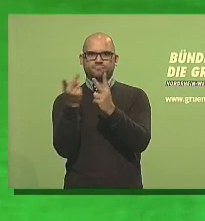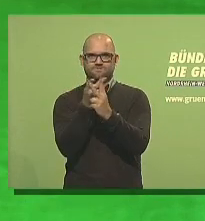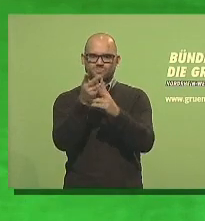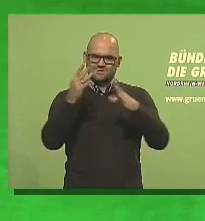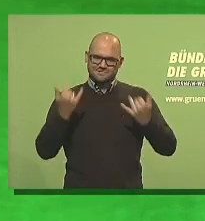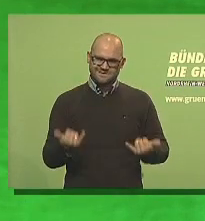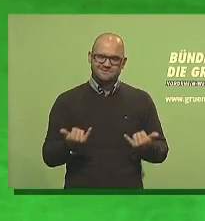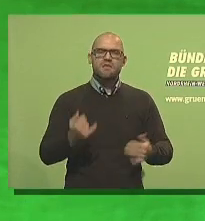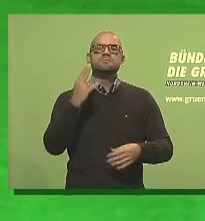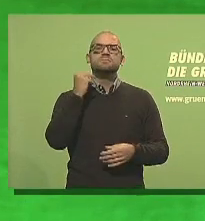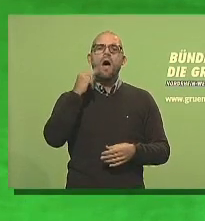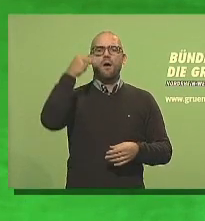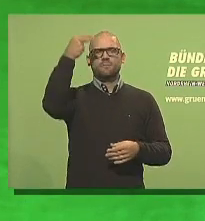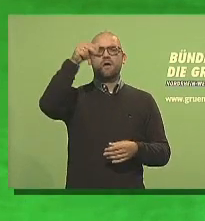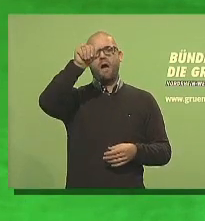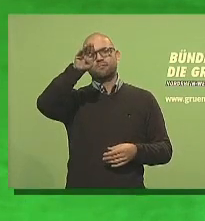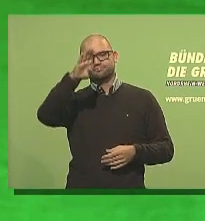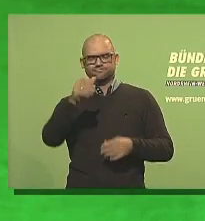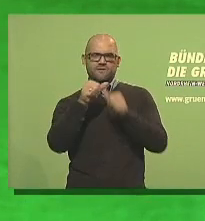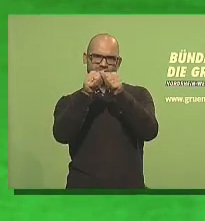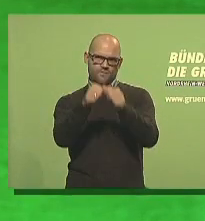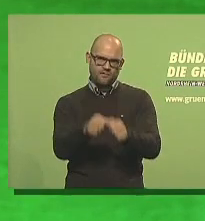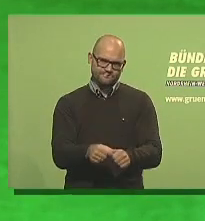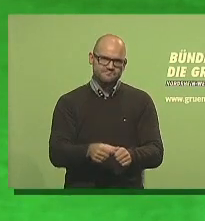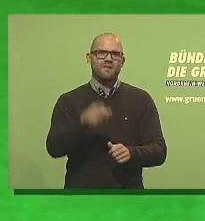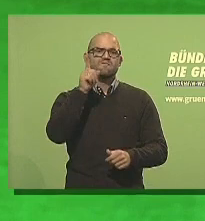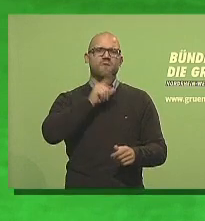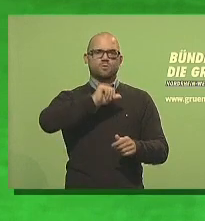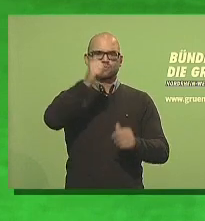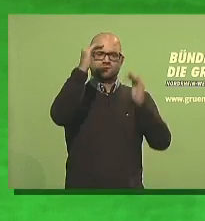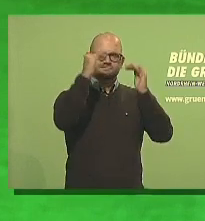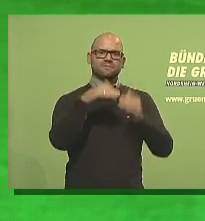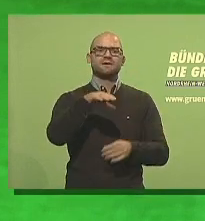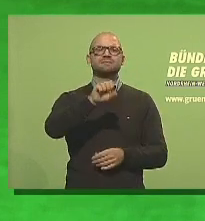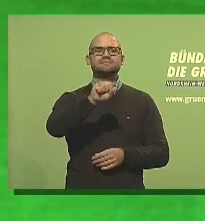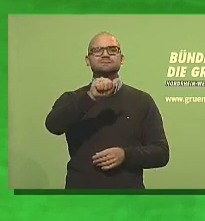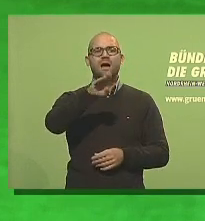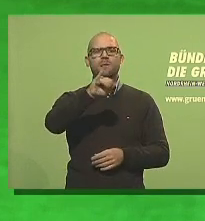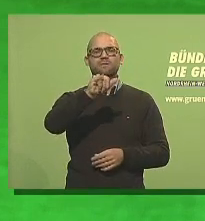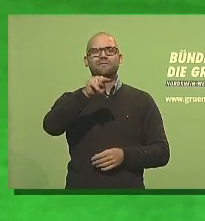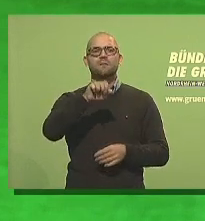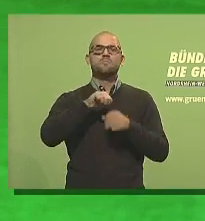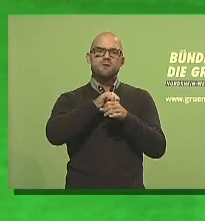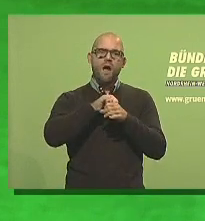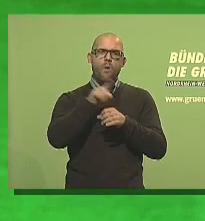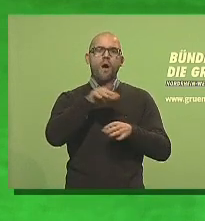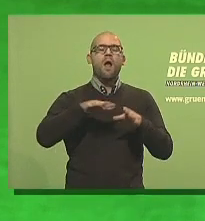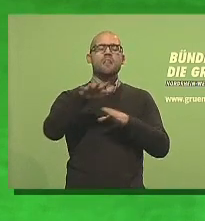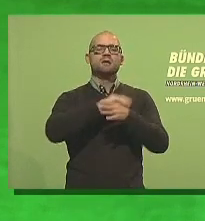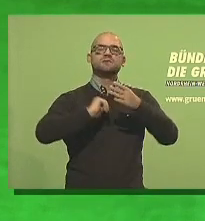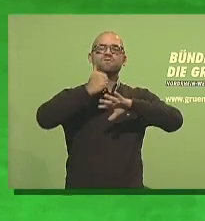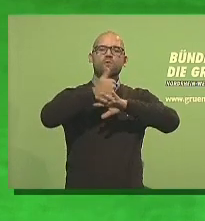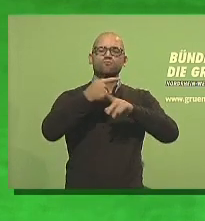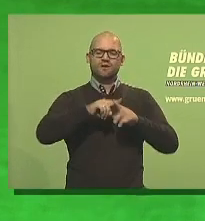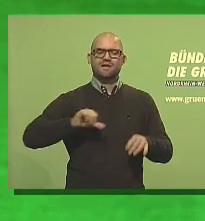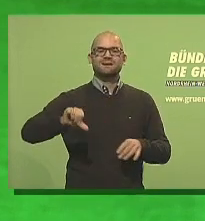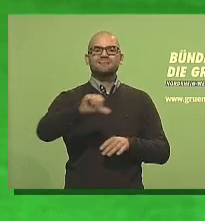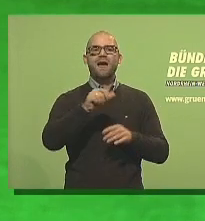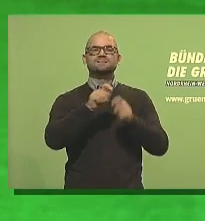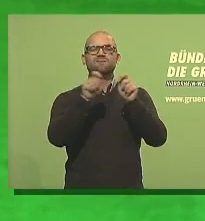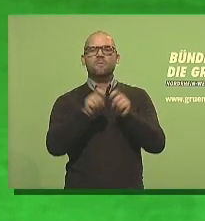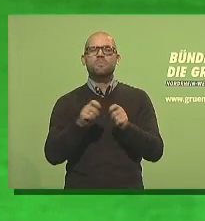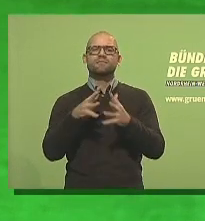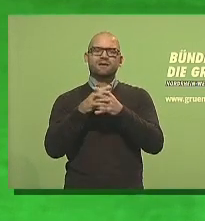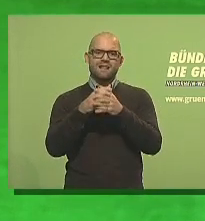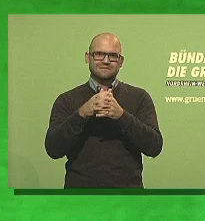Namen vor, alphabetisch, Frauen zuerst. Sabine Brauer, Landesvorstand und Kreisverband